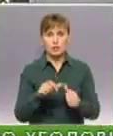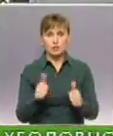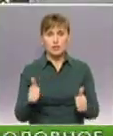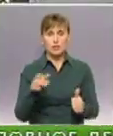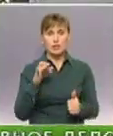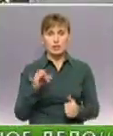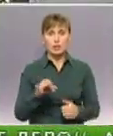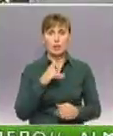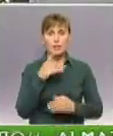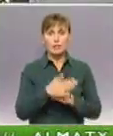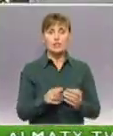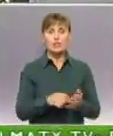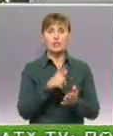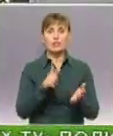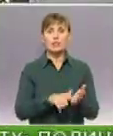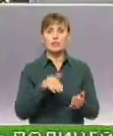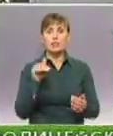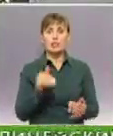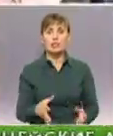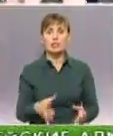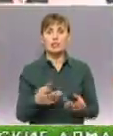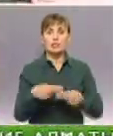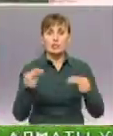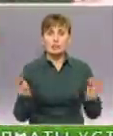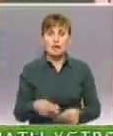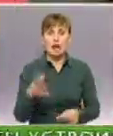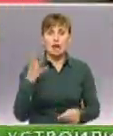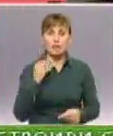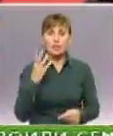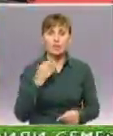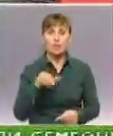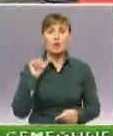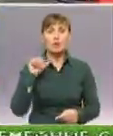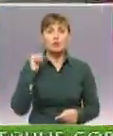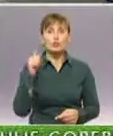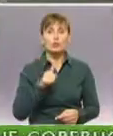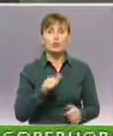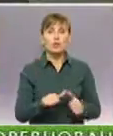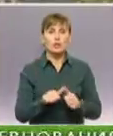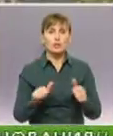Из почти 17 тысяч сочетавшихся браком алматинцев в прошлом году